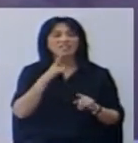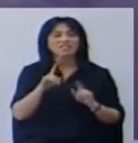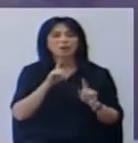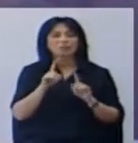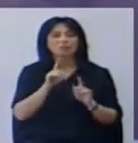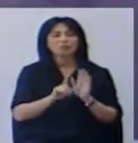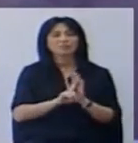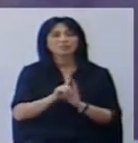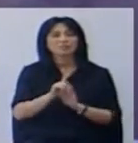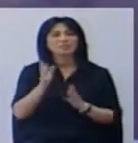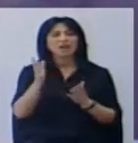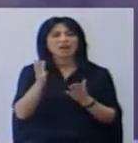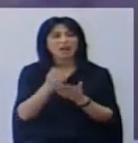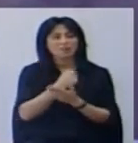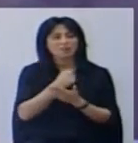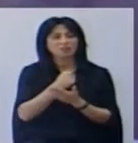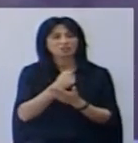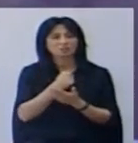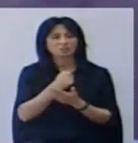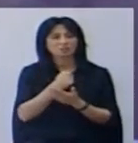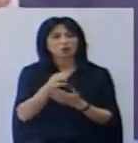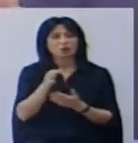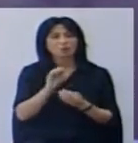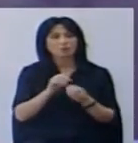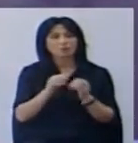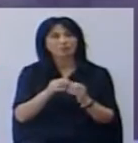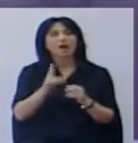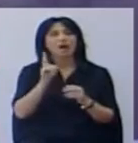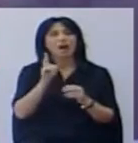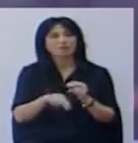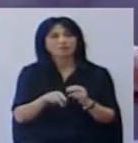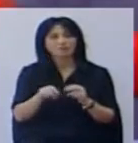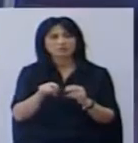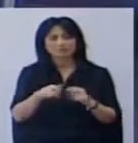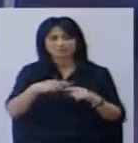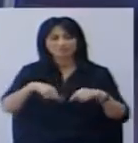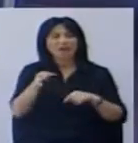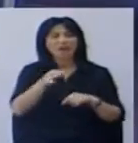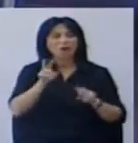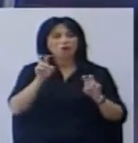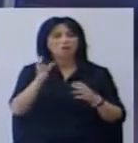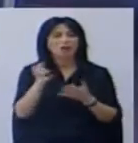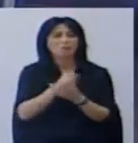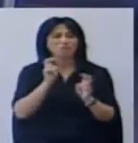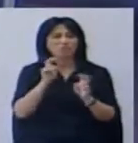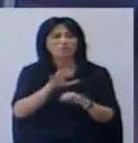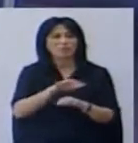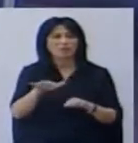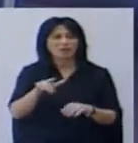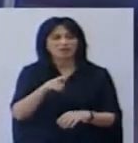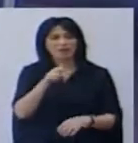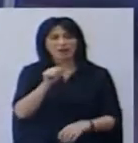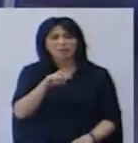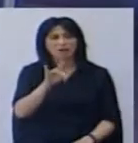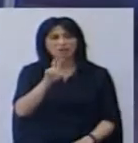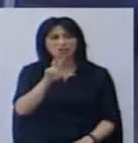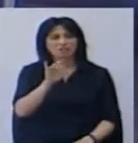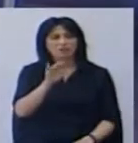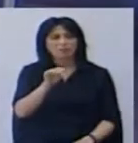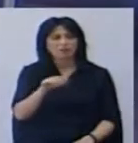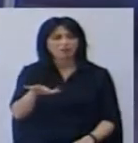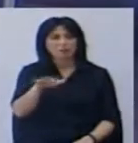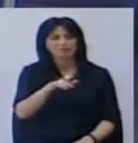თომას ვიწყებ გამარჯვების ოლქის პრობლემებით, ვამთავრებ და იქ მიცემული პირობა მე არ მინდა ისე წავიდე ამ ეთერიდან არ უთხრა ჩემს